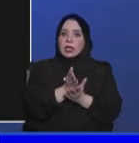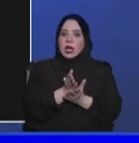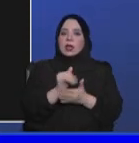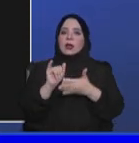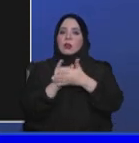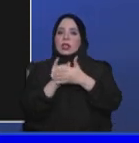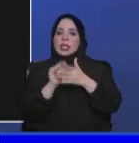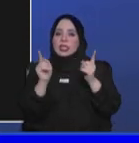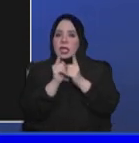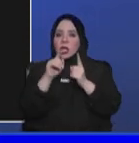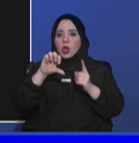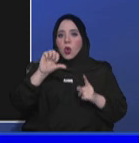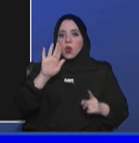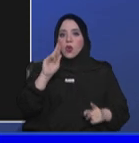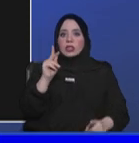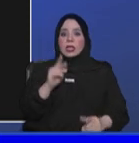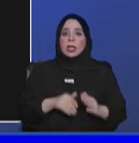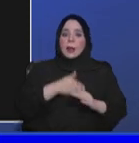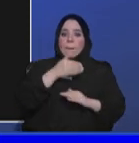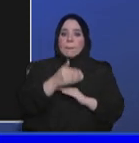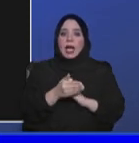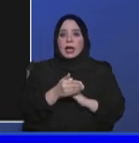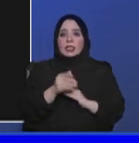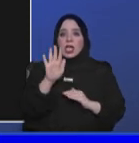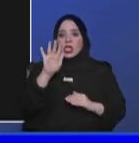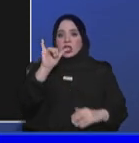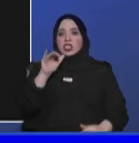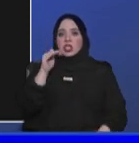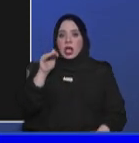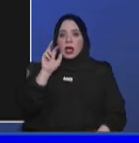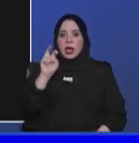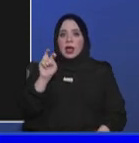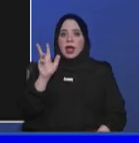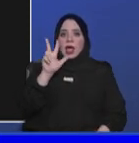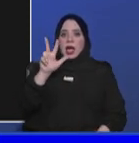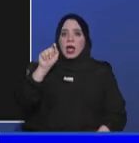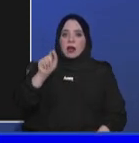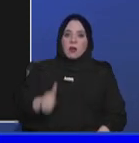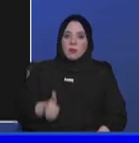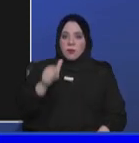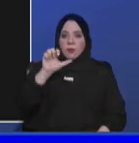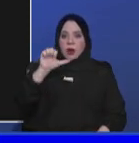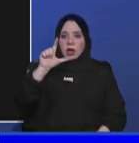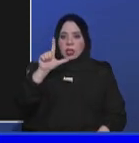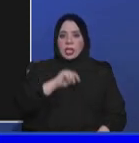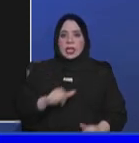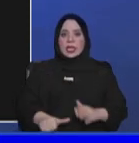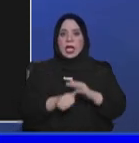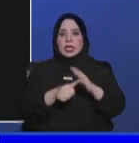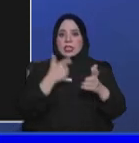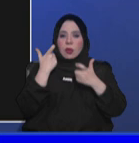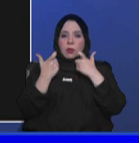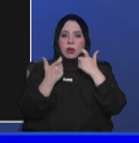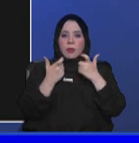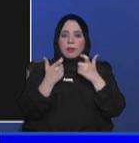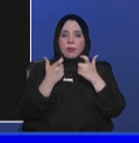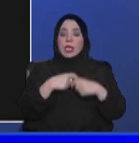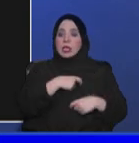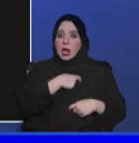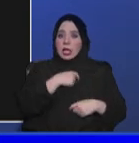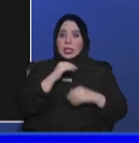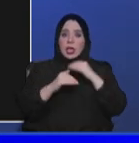والمتوسطه بعدها قدمت الاستاذه شيخه عبد الله الفاضل مدير اداره تنميه المؤسسات الصغيره والمتوسطه